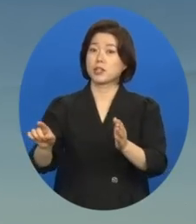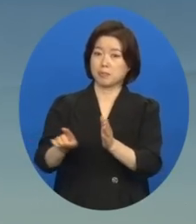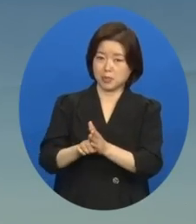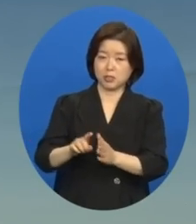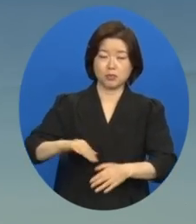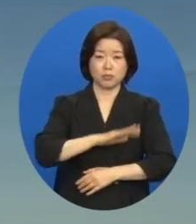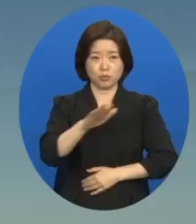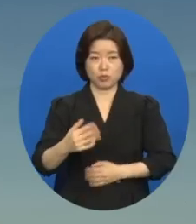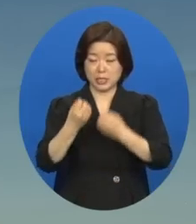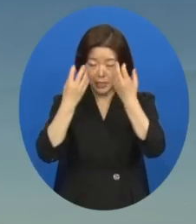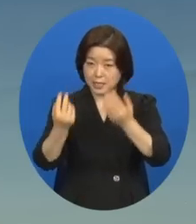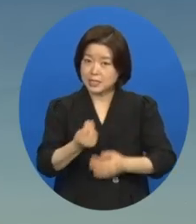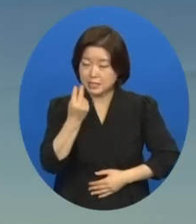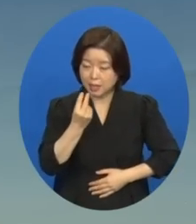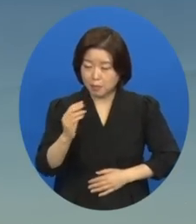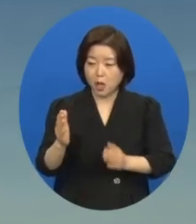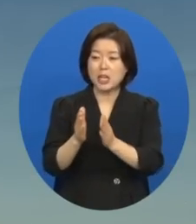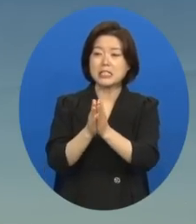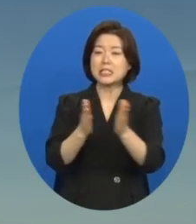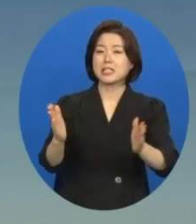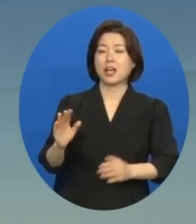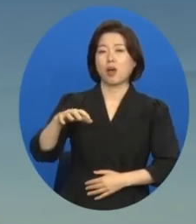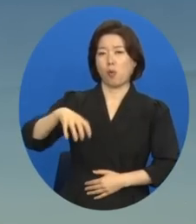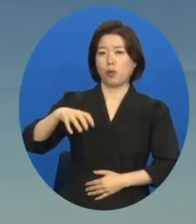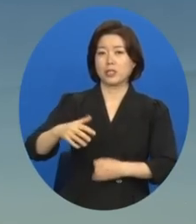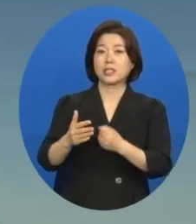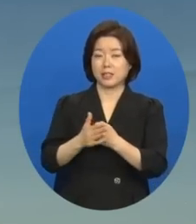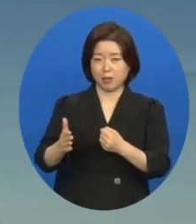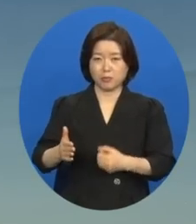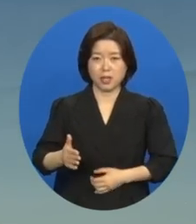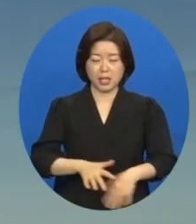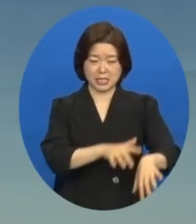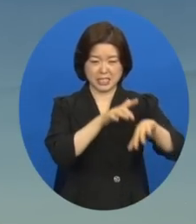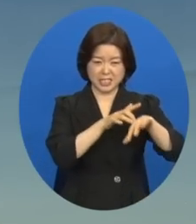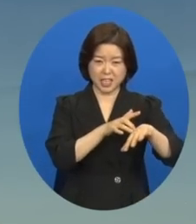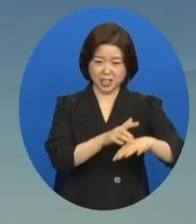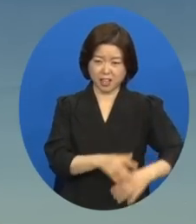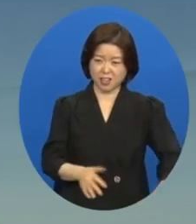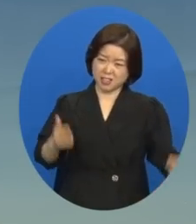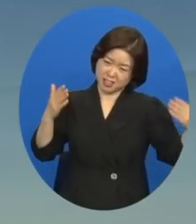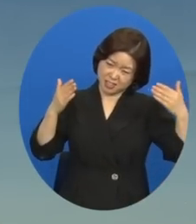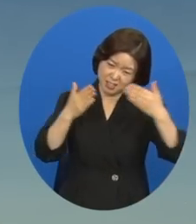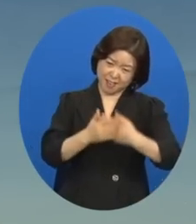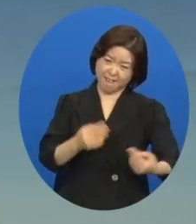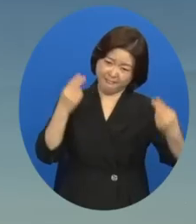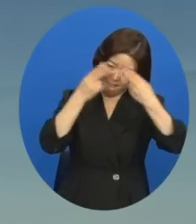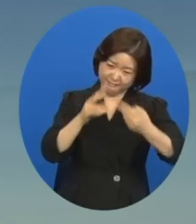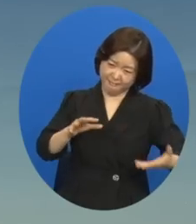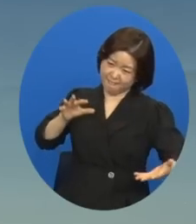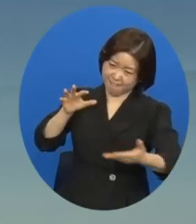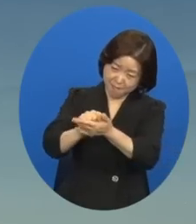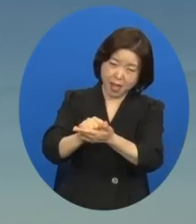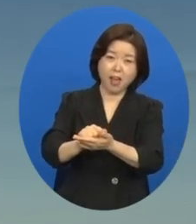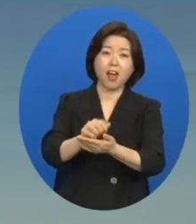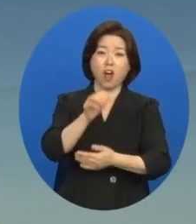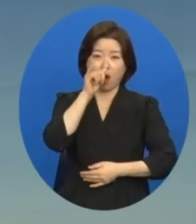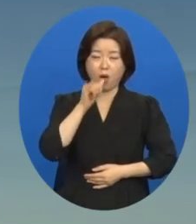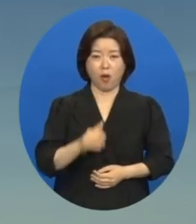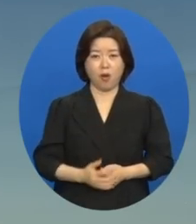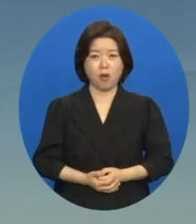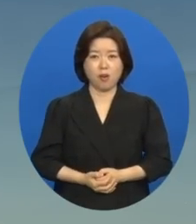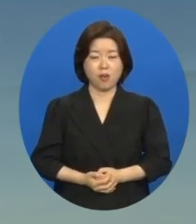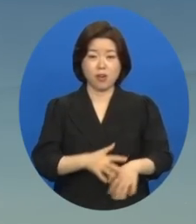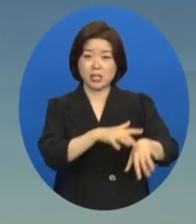우리의 새 생명이 시작되는 장소이기 때문에 사단은 집중적으로 우리의 마음을 공격합니다.